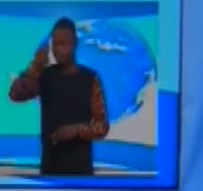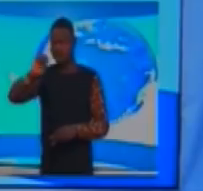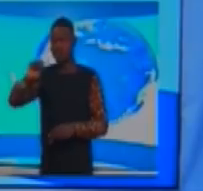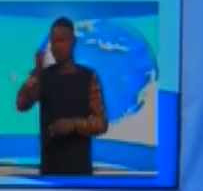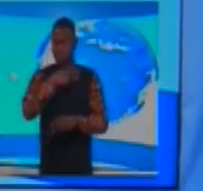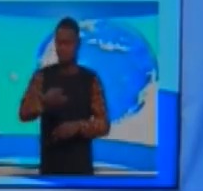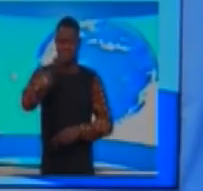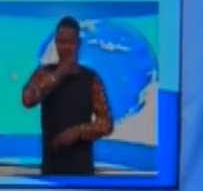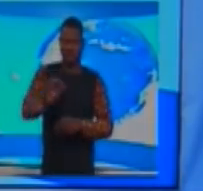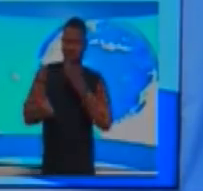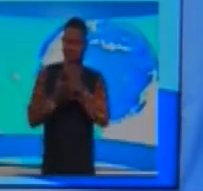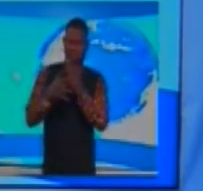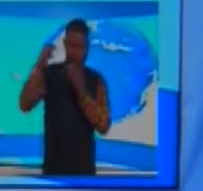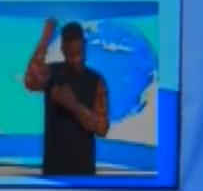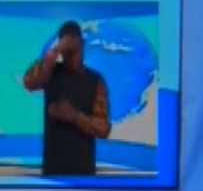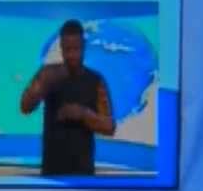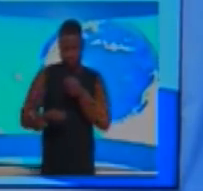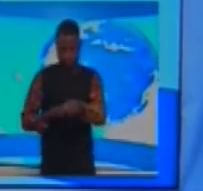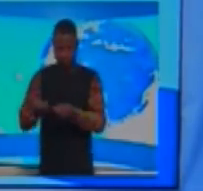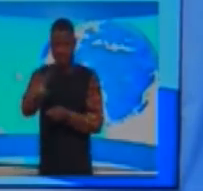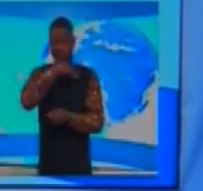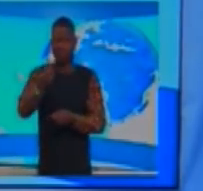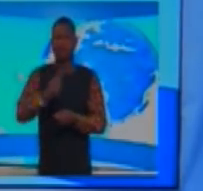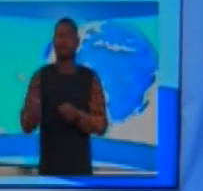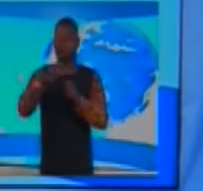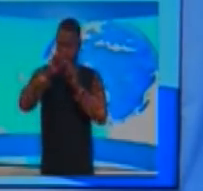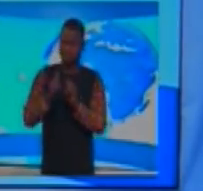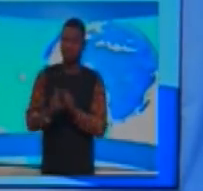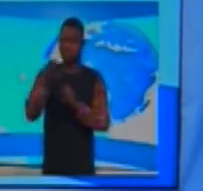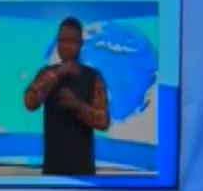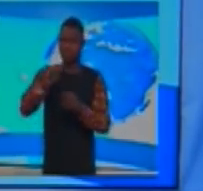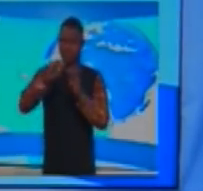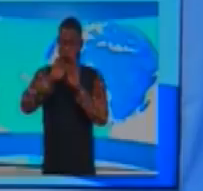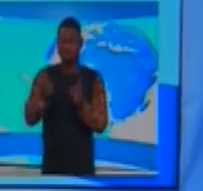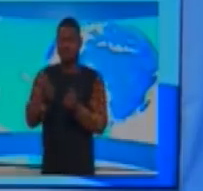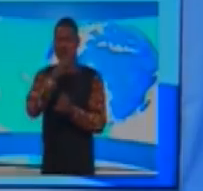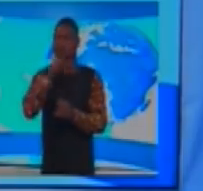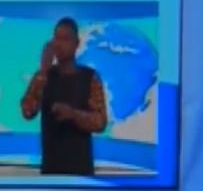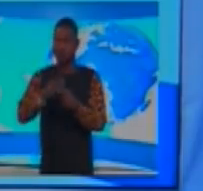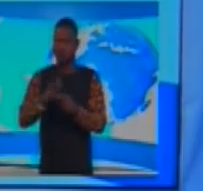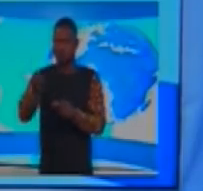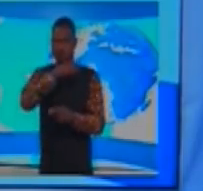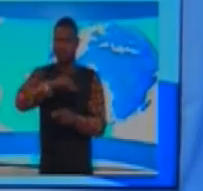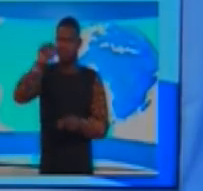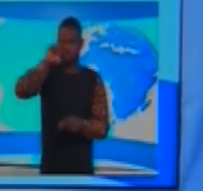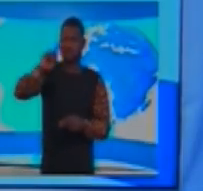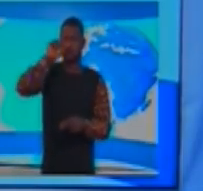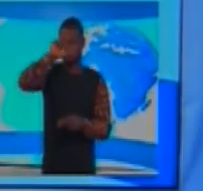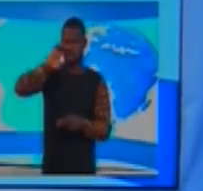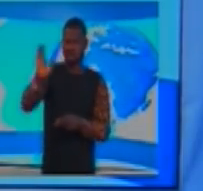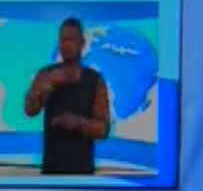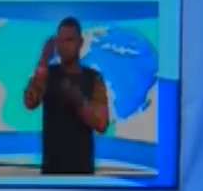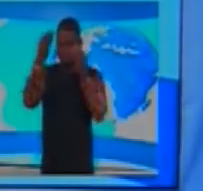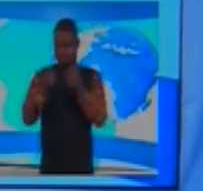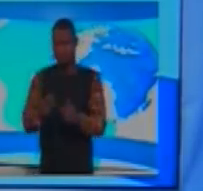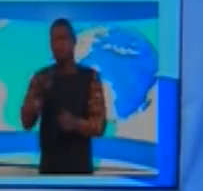de la technologie marocaine de régulation des médias audiovisuels dénommée ACA Solutions. La signature de convention est suivie